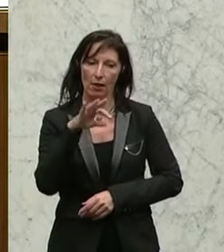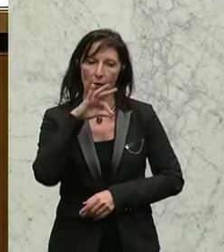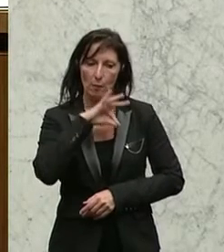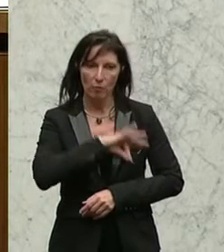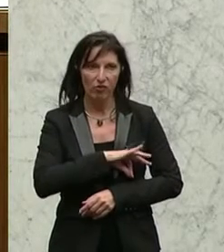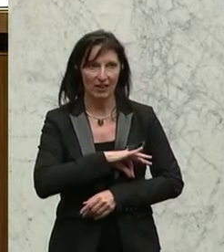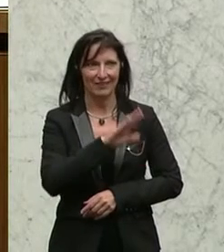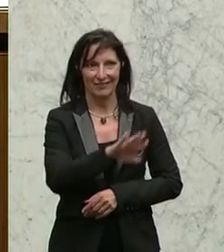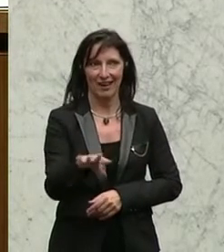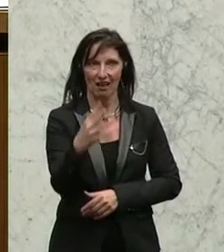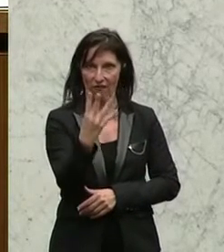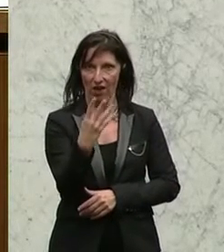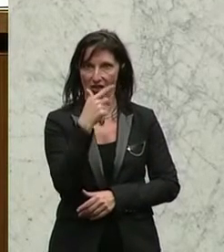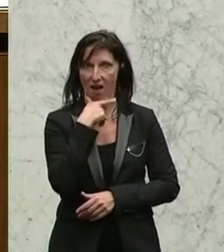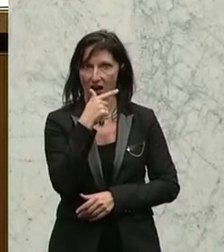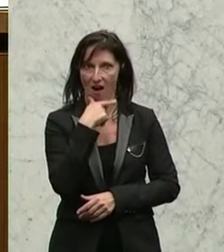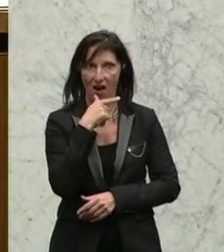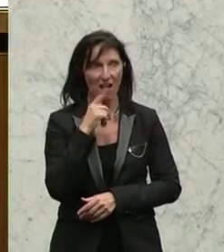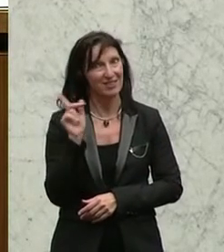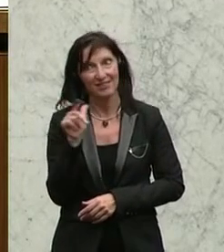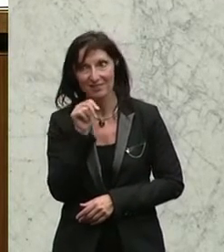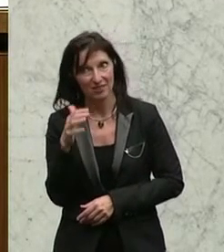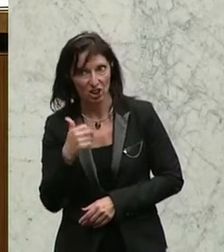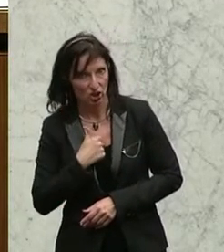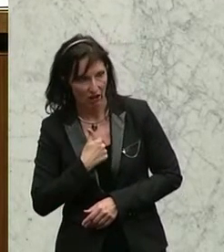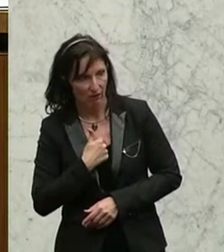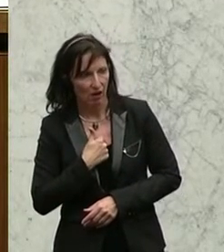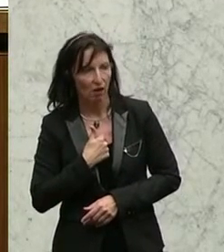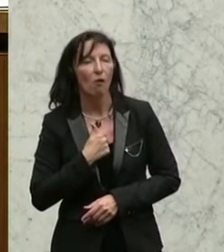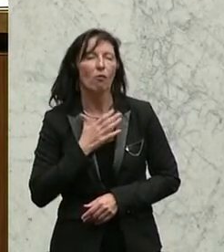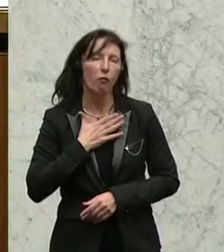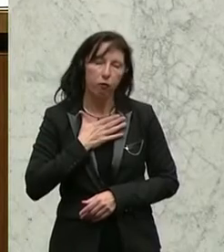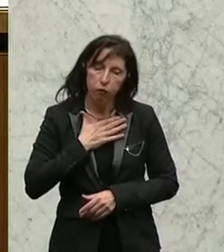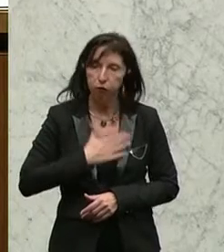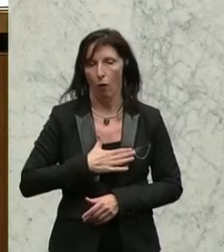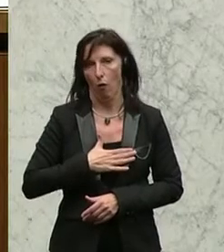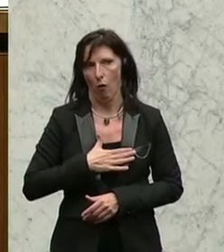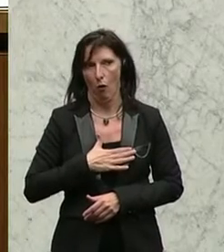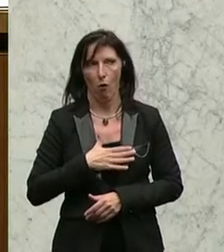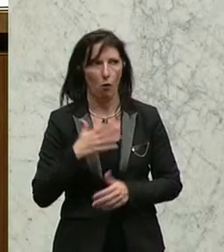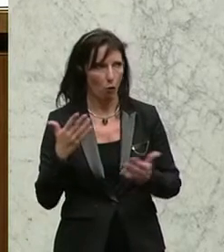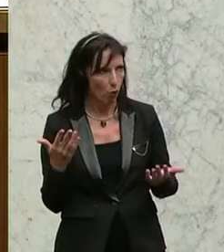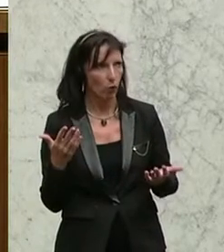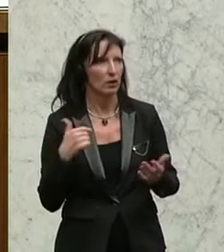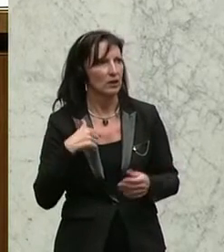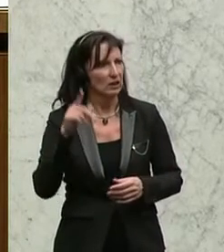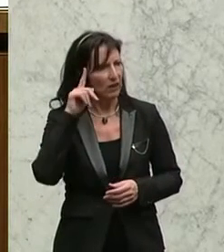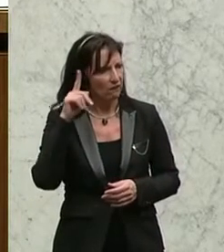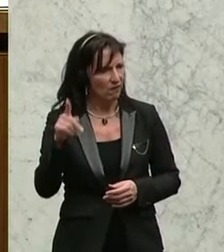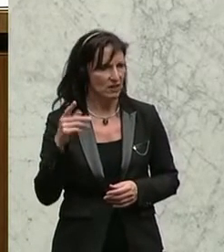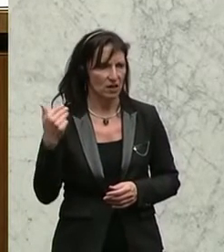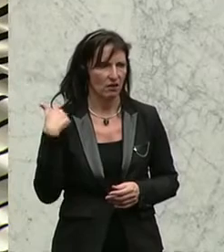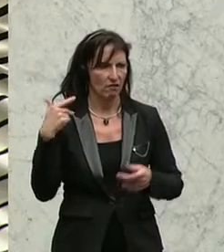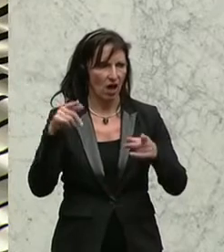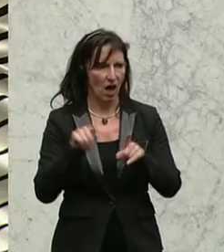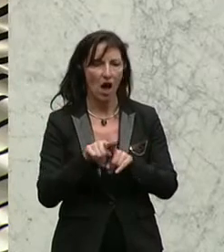der Vierjährigen. Das ist Ihnen nicht geglückt und ich bin eigentlich sehr, sehr froh darüber. Ich weiß, ich habe auch ein Gespräch